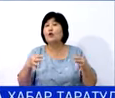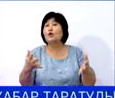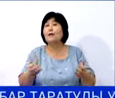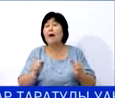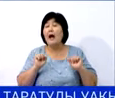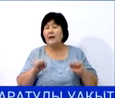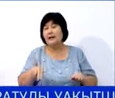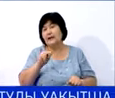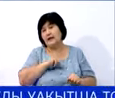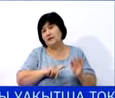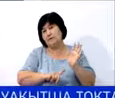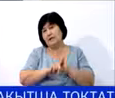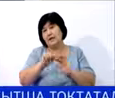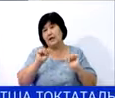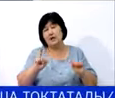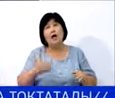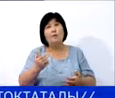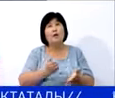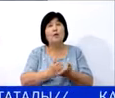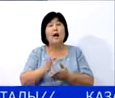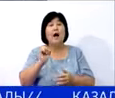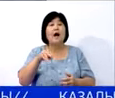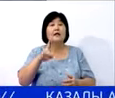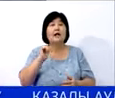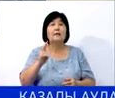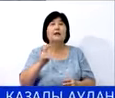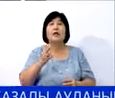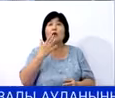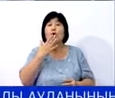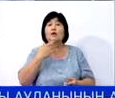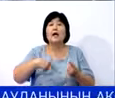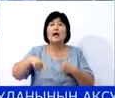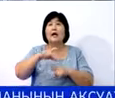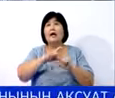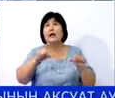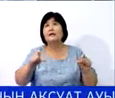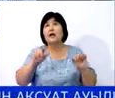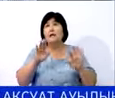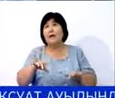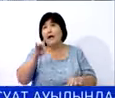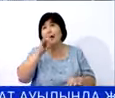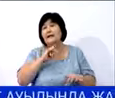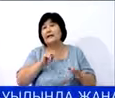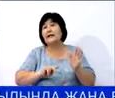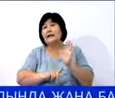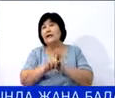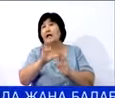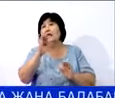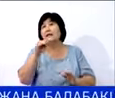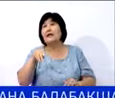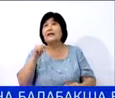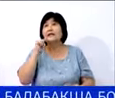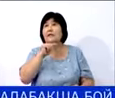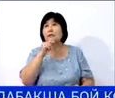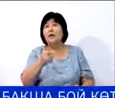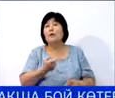ғана қызметіне кірісе алады. Бұл бағытта Атамекен ұлттық кәсіпкерлер палатасы Инфо Қазақстан платформасын іске қосты. Сайттың тиімділігі